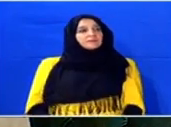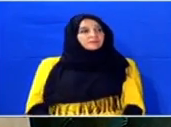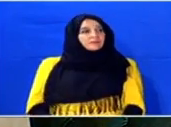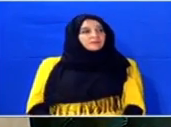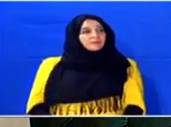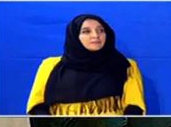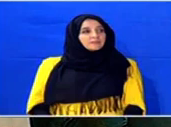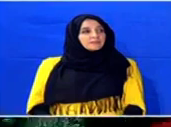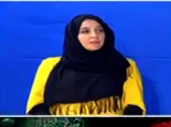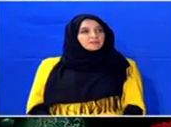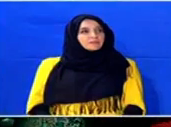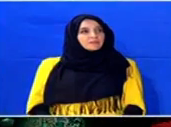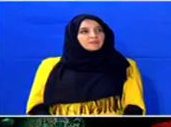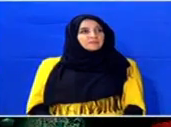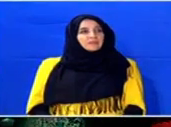خواتات